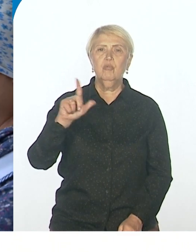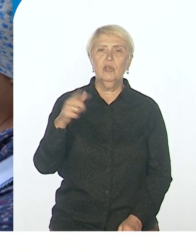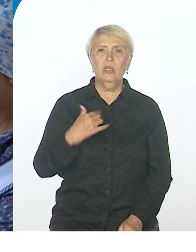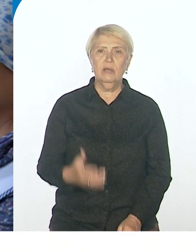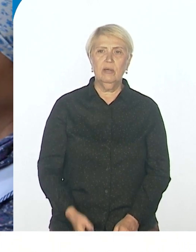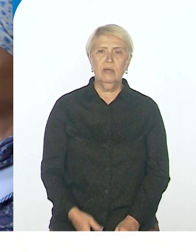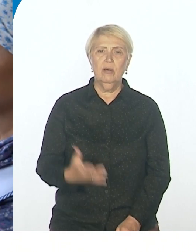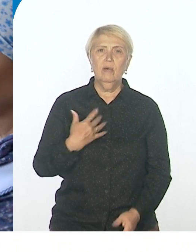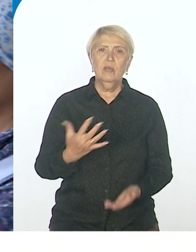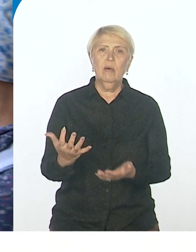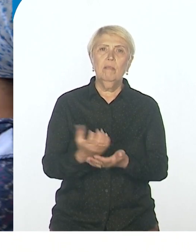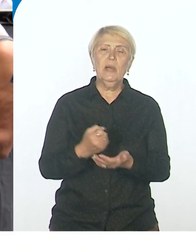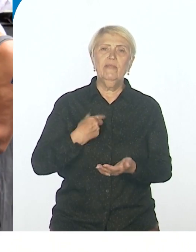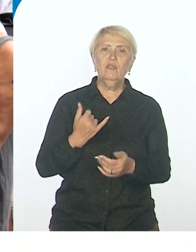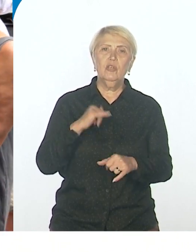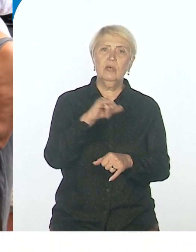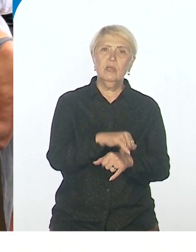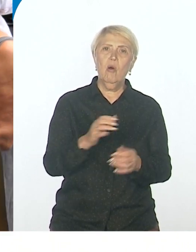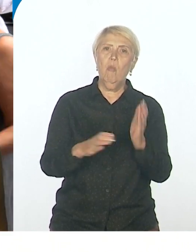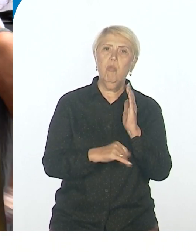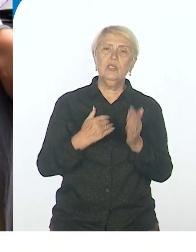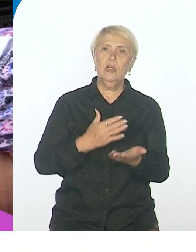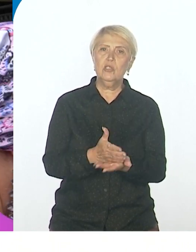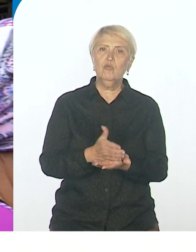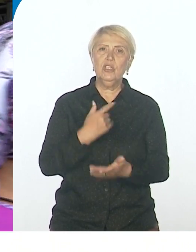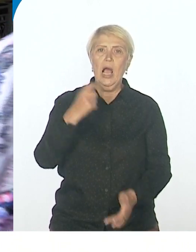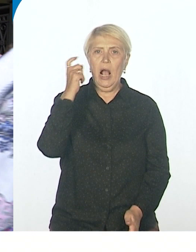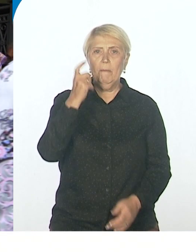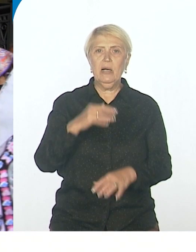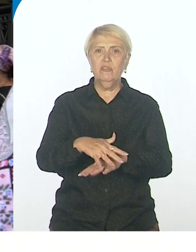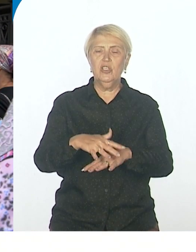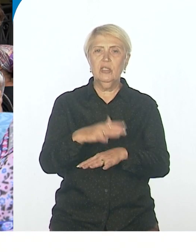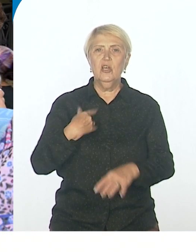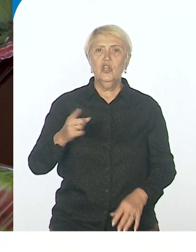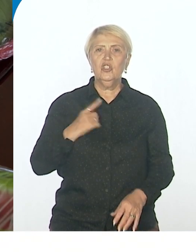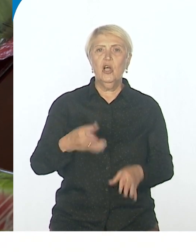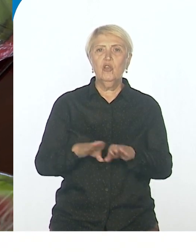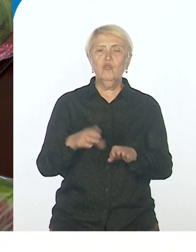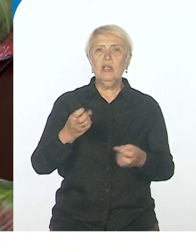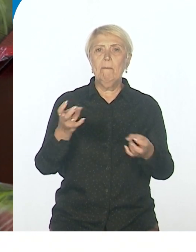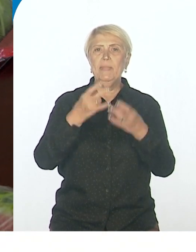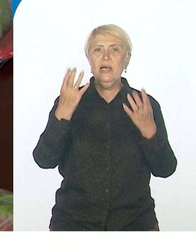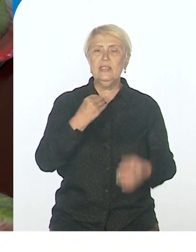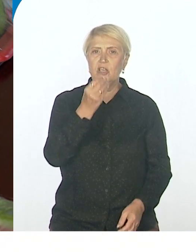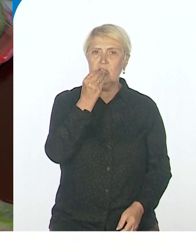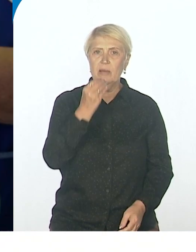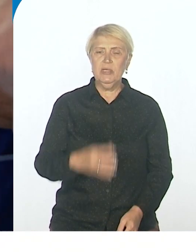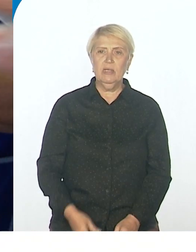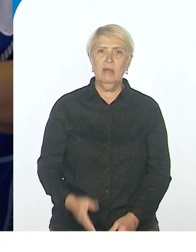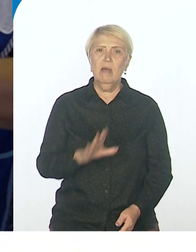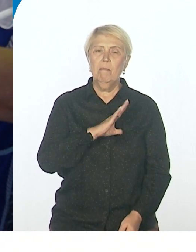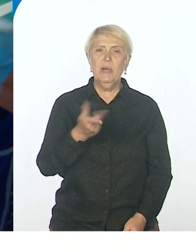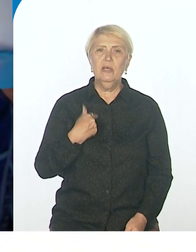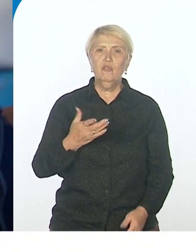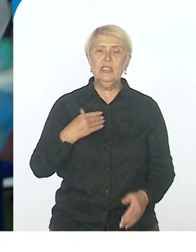проявил гостеприимство. После службы хабаровчан и не только ждала праздничная трапеза. У церкви были накрыты столы.